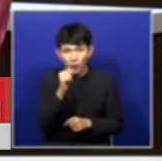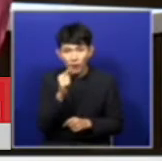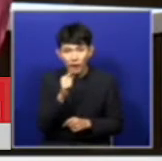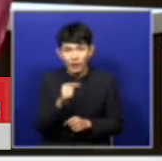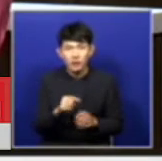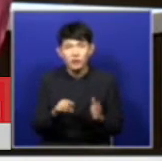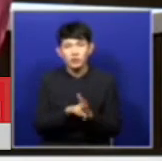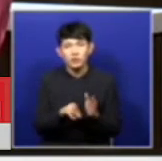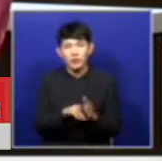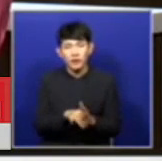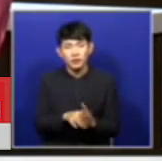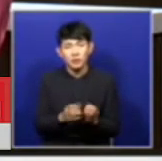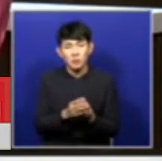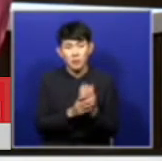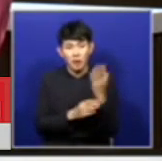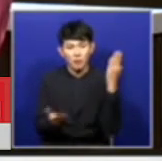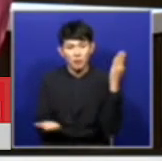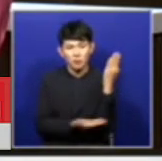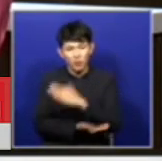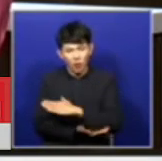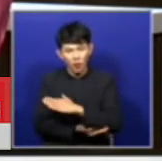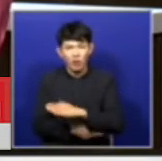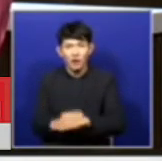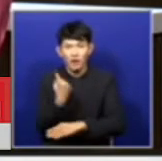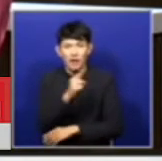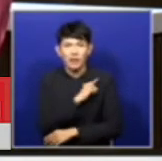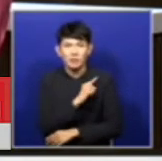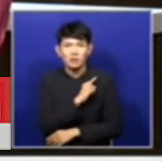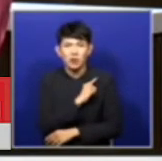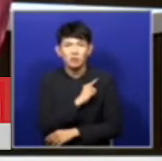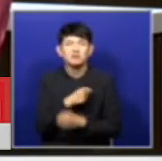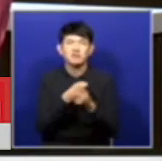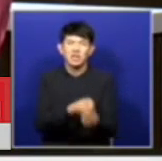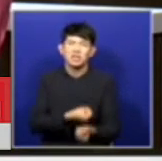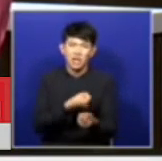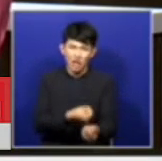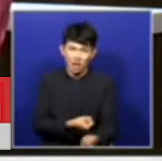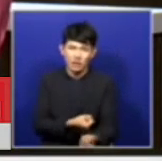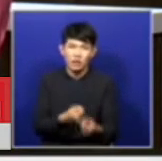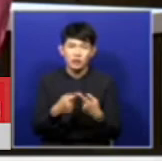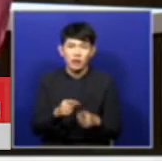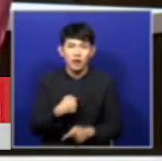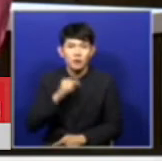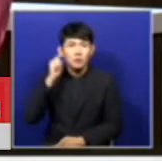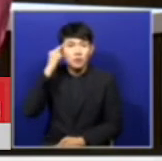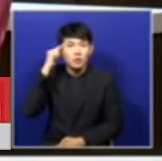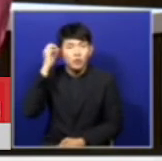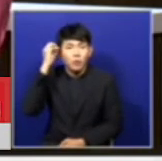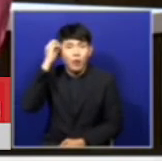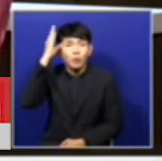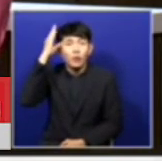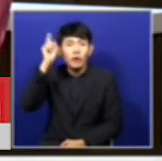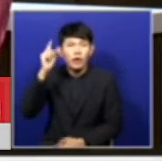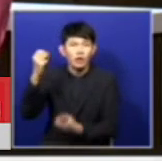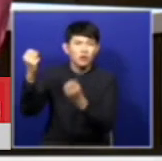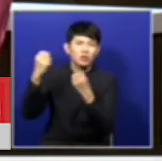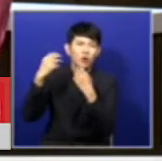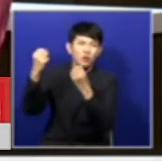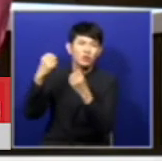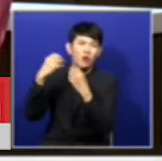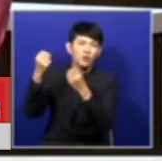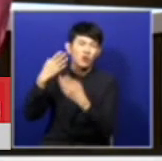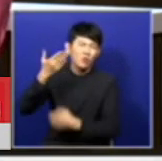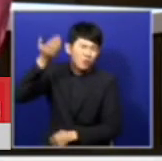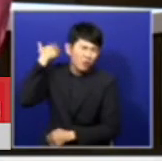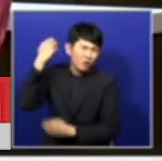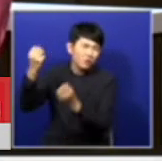ระของเกษตรกรเกษตรกรมีวิชาความรู้เดียวที่ตั้งแต่รุ่นปู่ย่าตายายสั่งสมมาในเรื่องการกำจัดตอสั่งเหล่